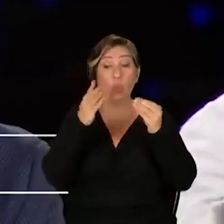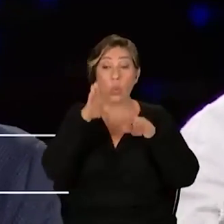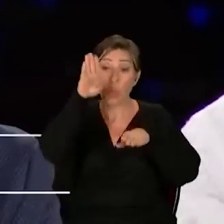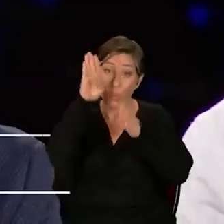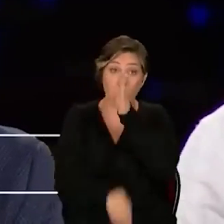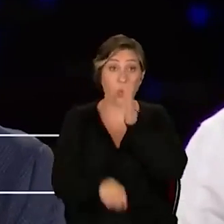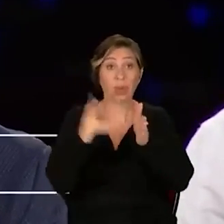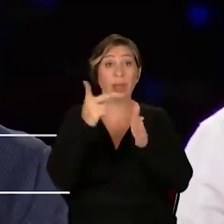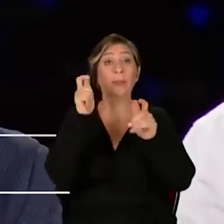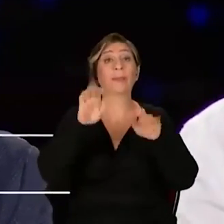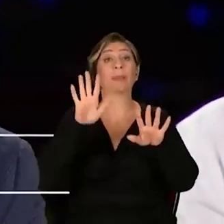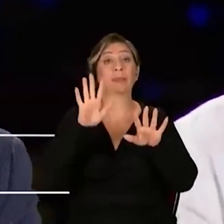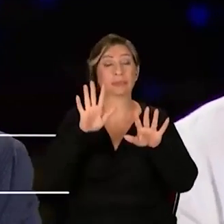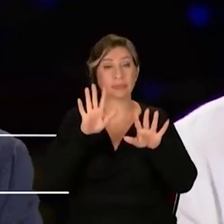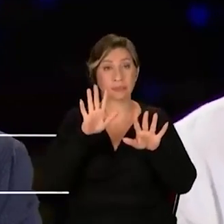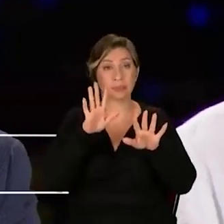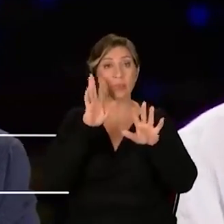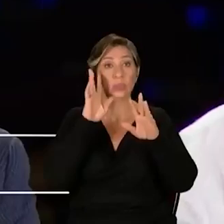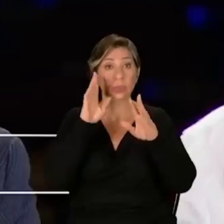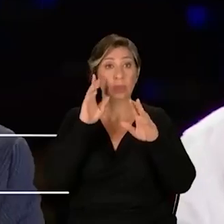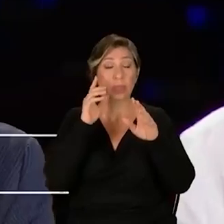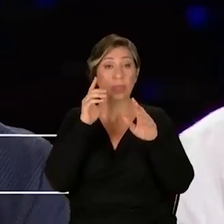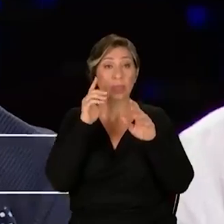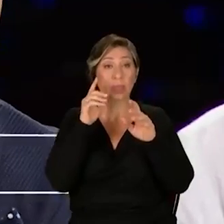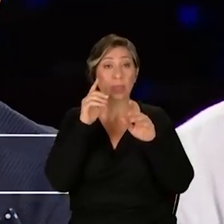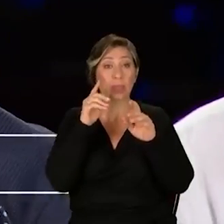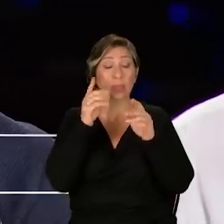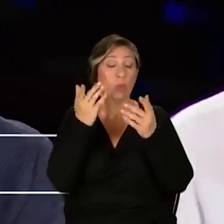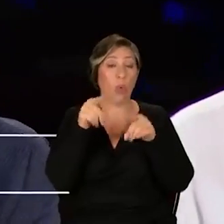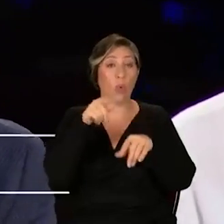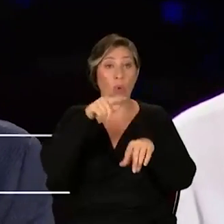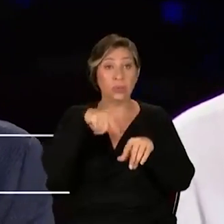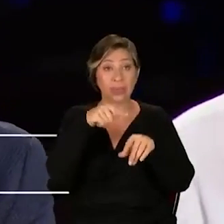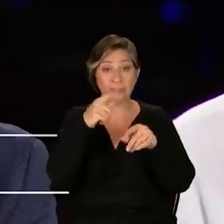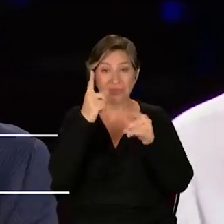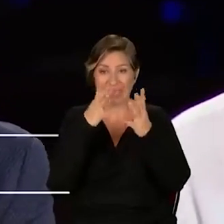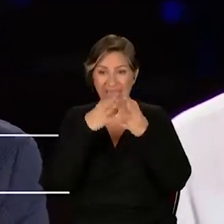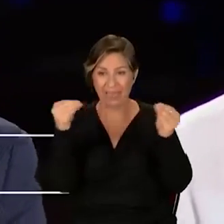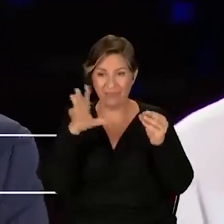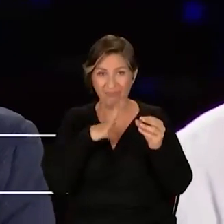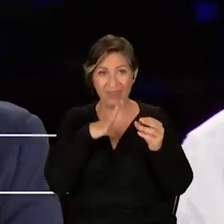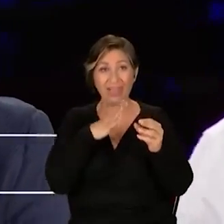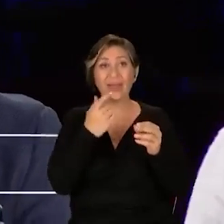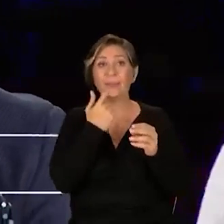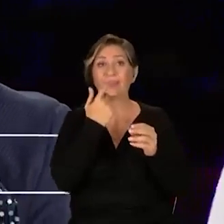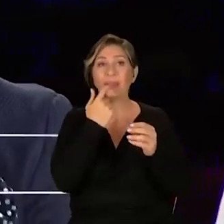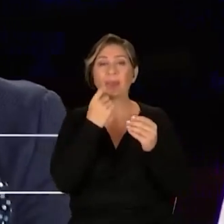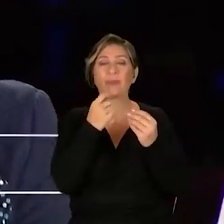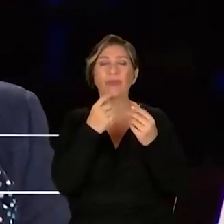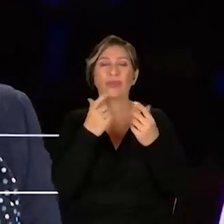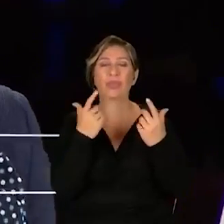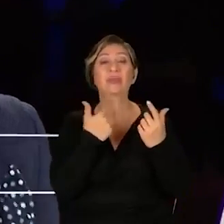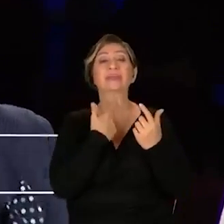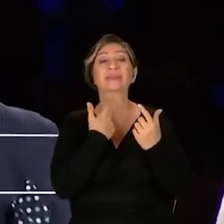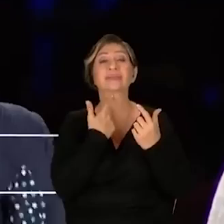mekanik kısmını göz ardı etmeyelim diyor haklı olarak hocam. Çünkü zaten oradaki tonus kaybı özellikle damaktaki gevşeme mesela değil mi?